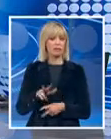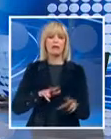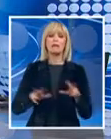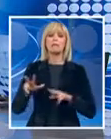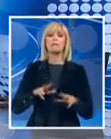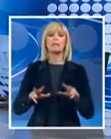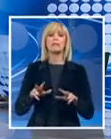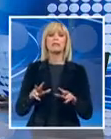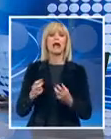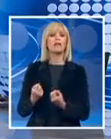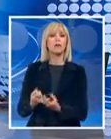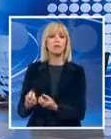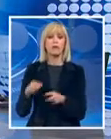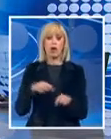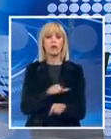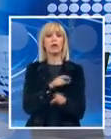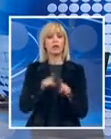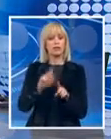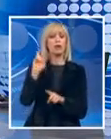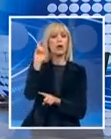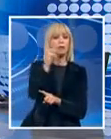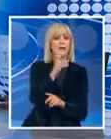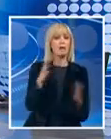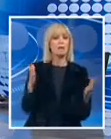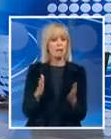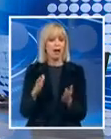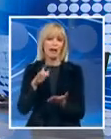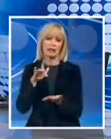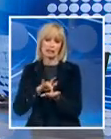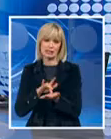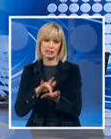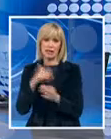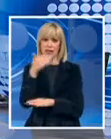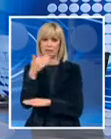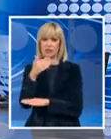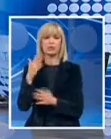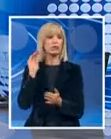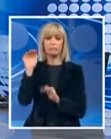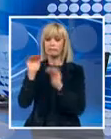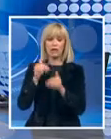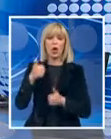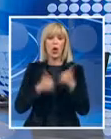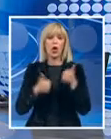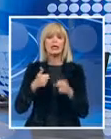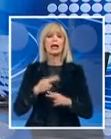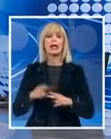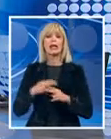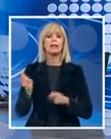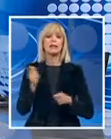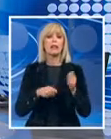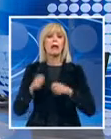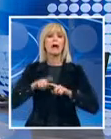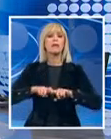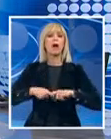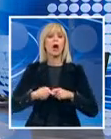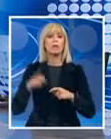Ministarstvo privrede je i ove godine pozvalo mala i srednja preduzeća da konkurišu za kredite za nabavku opreme uz